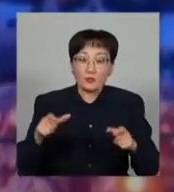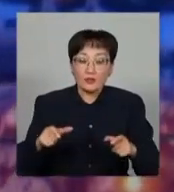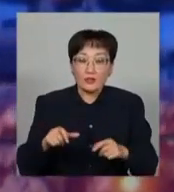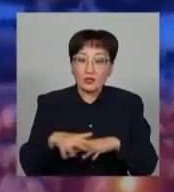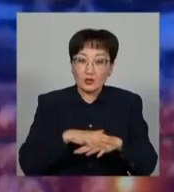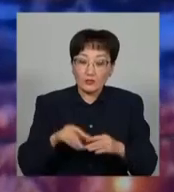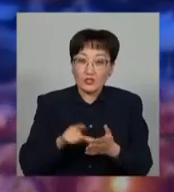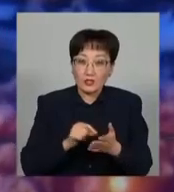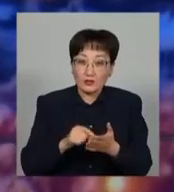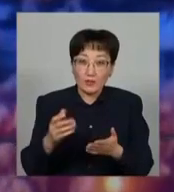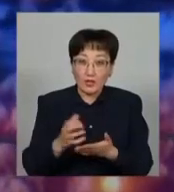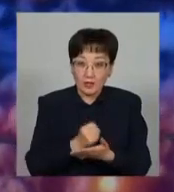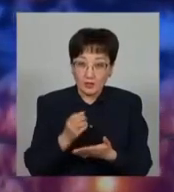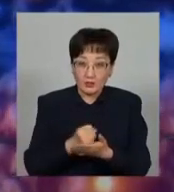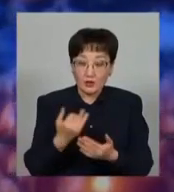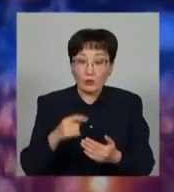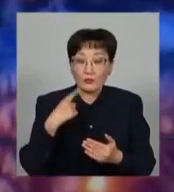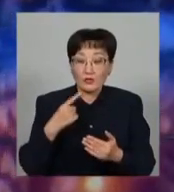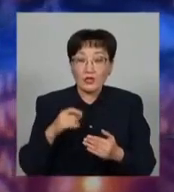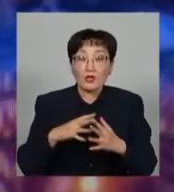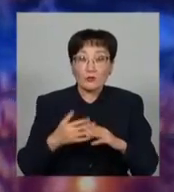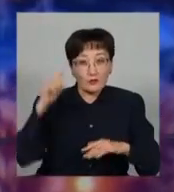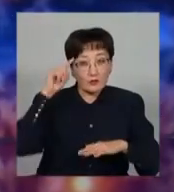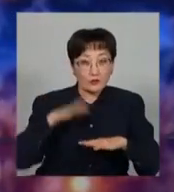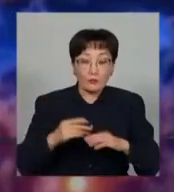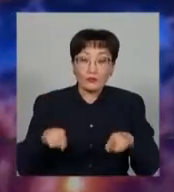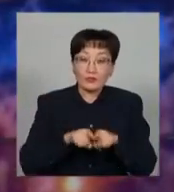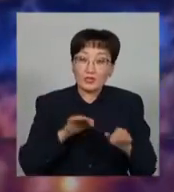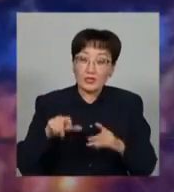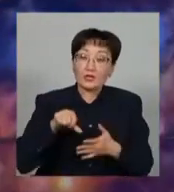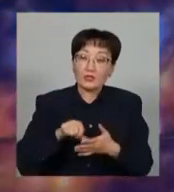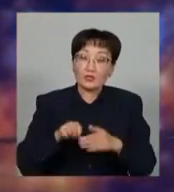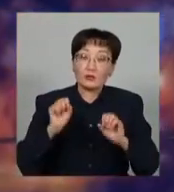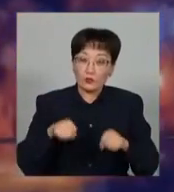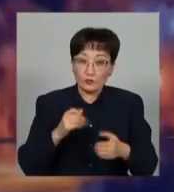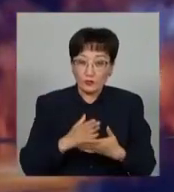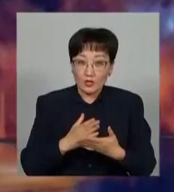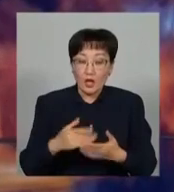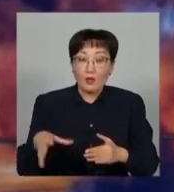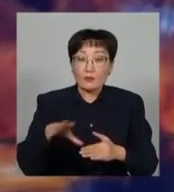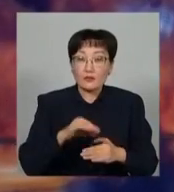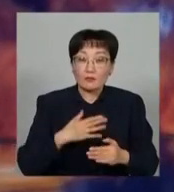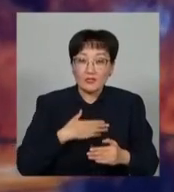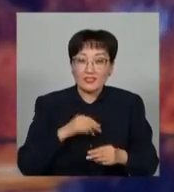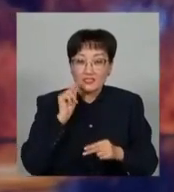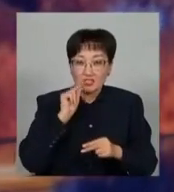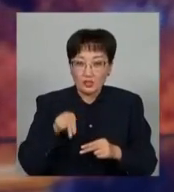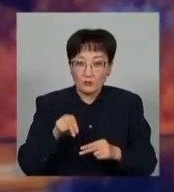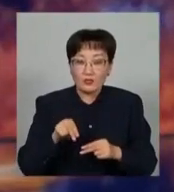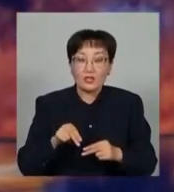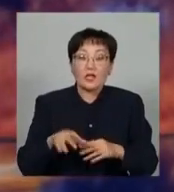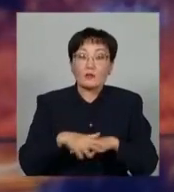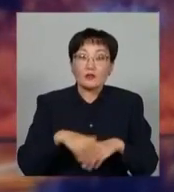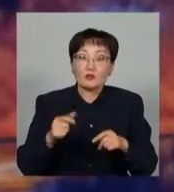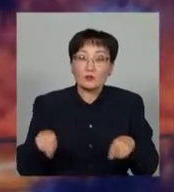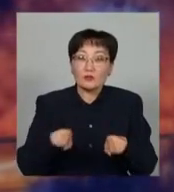жеп келіпті деп шағымданды. Олардың айтуынша ауыл әкімінің де бұл іске қатысы болуы мүмкін. Ал барлығы маған жала жапты деген ауыл